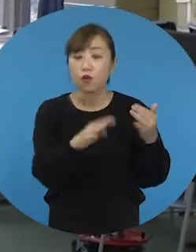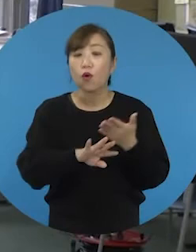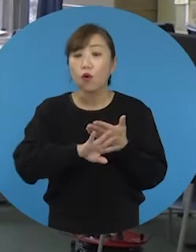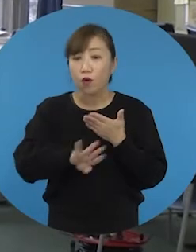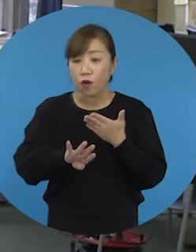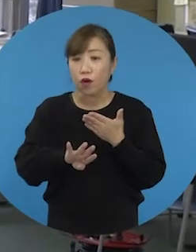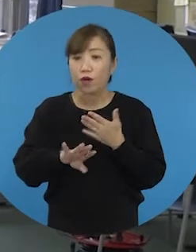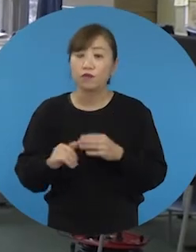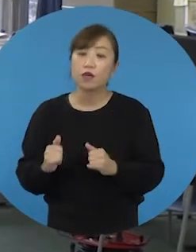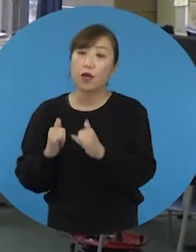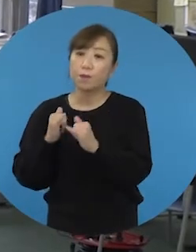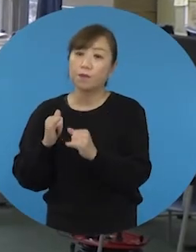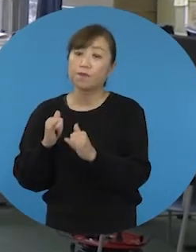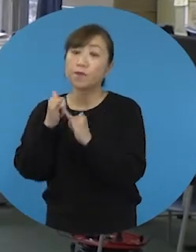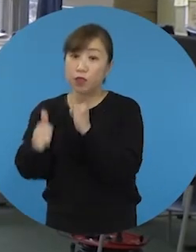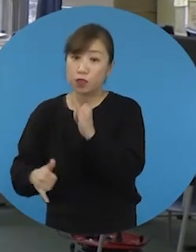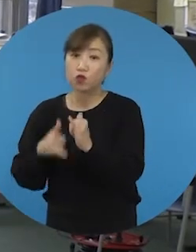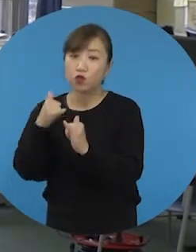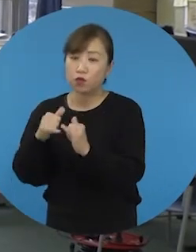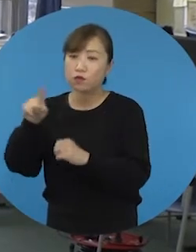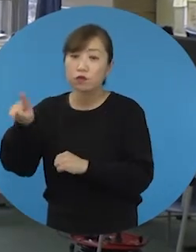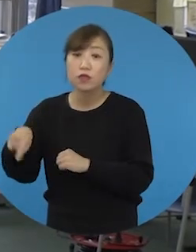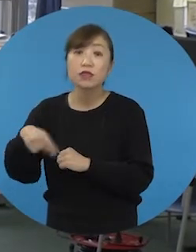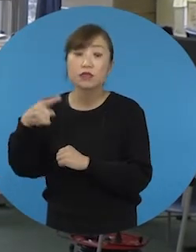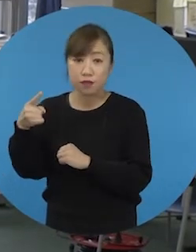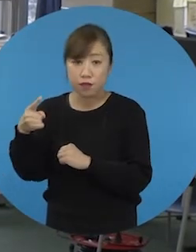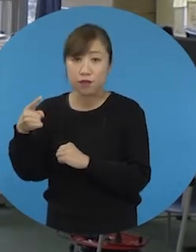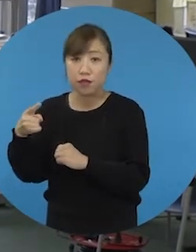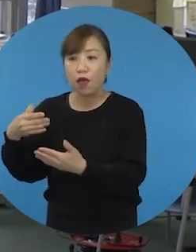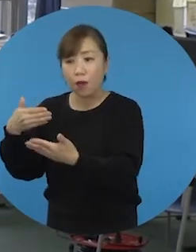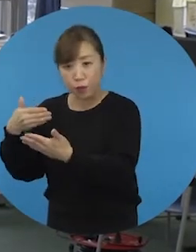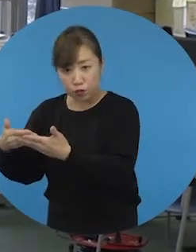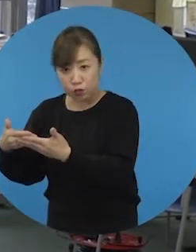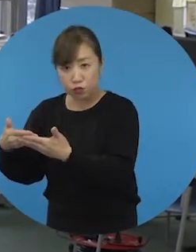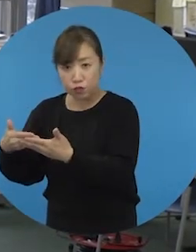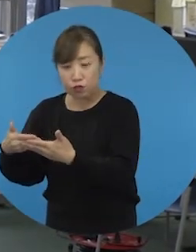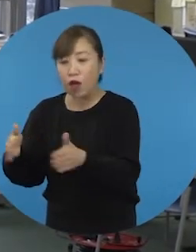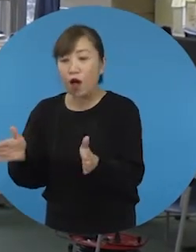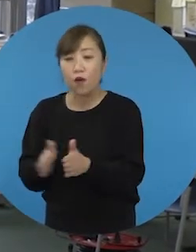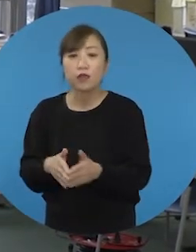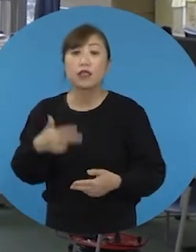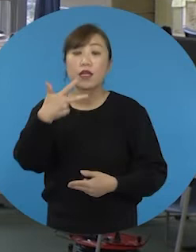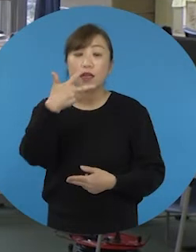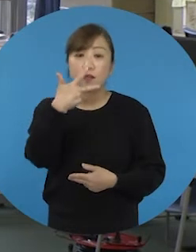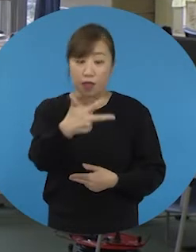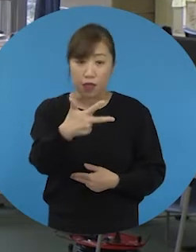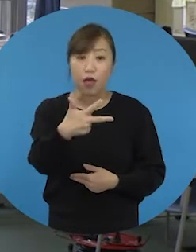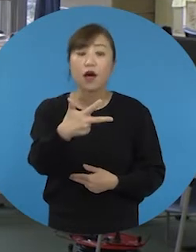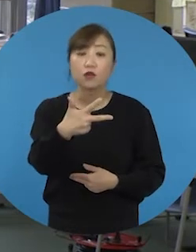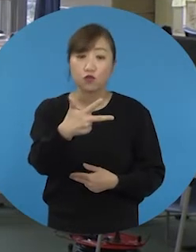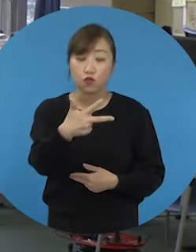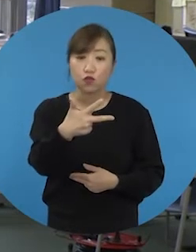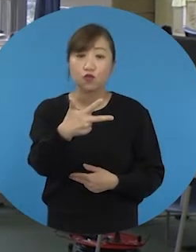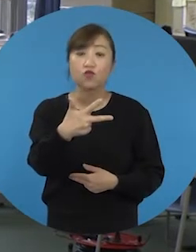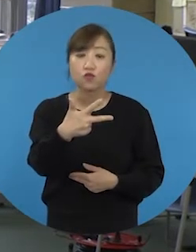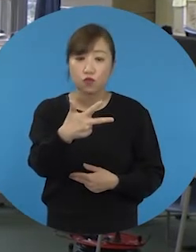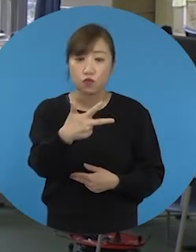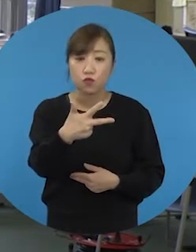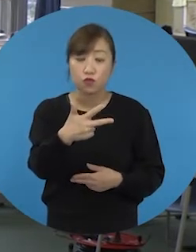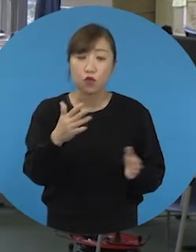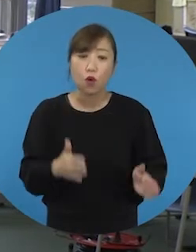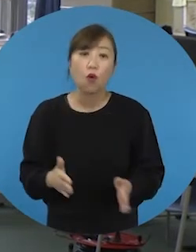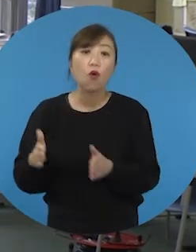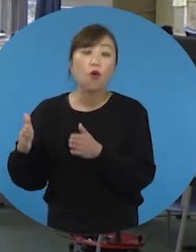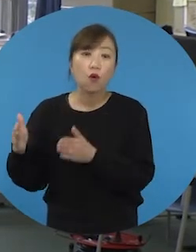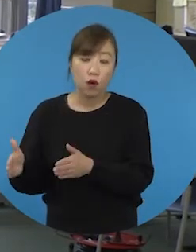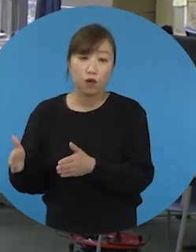近現代、民族、自然、そして美術ということで7つの分野の本が、資料編が出ま